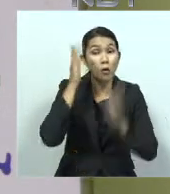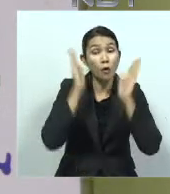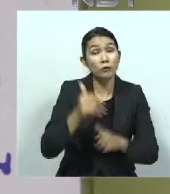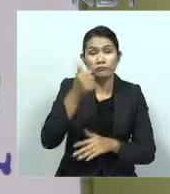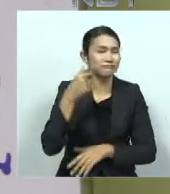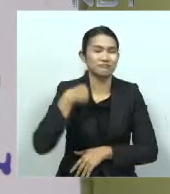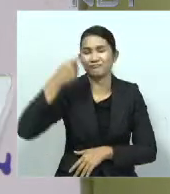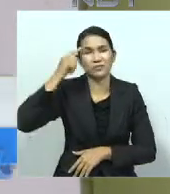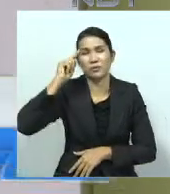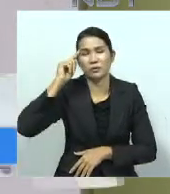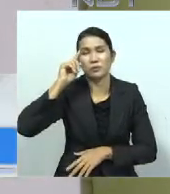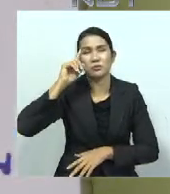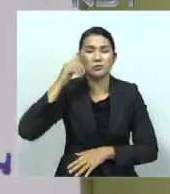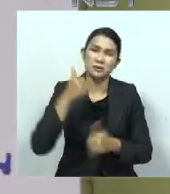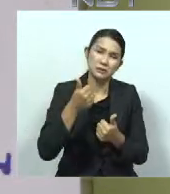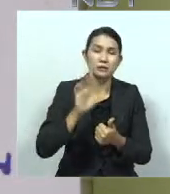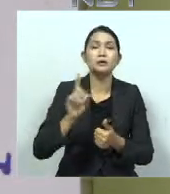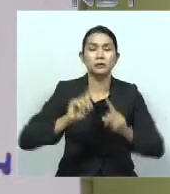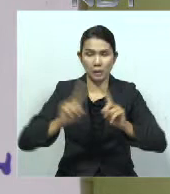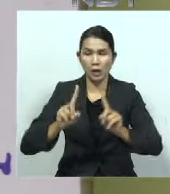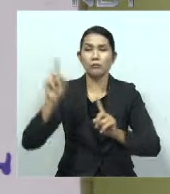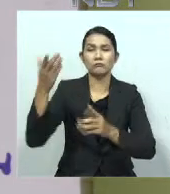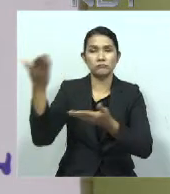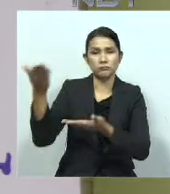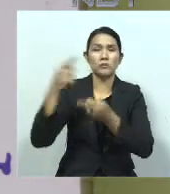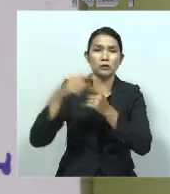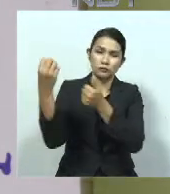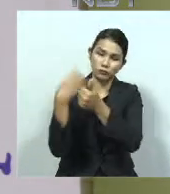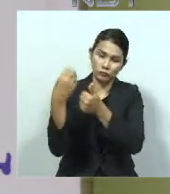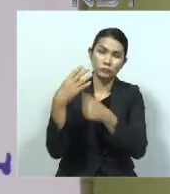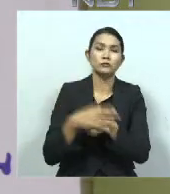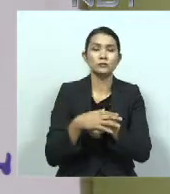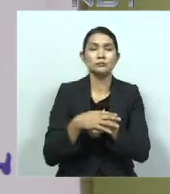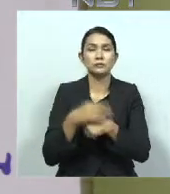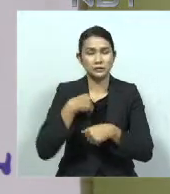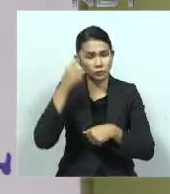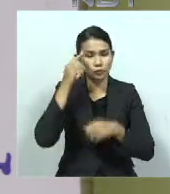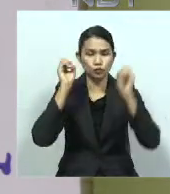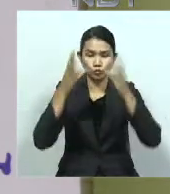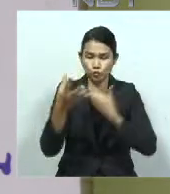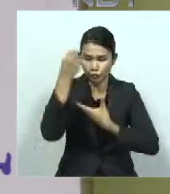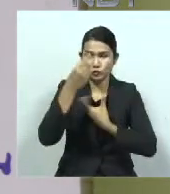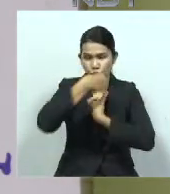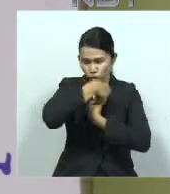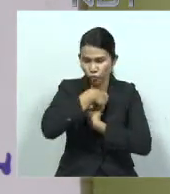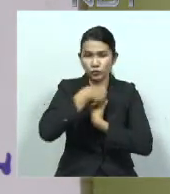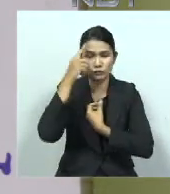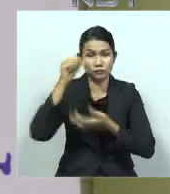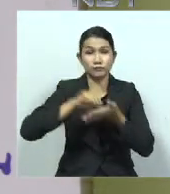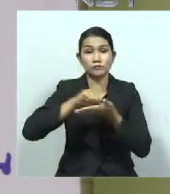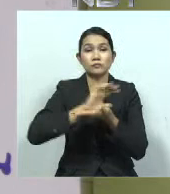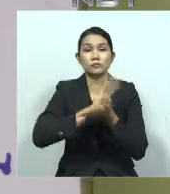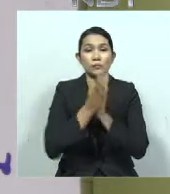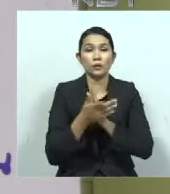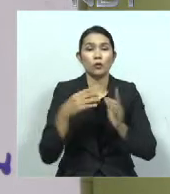านี่คือคำสอนจากรัฐบุรุษซึ่งครูทุกคนน่าจะซึมซับเข้าไปแล้วก็ปรับตัวเองให้กลายเ